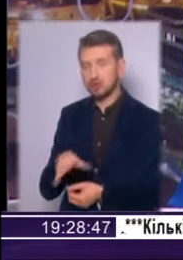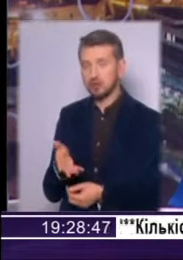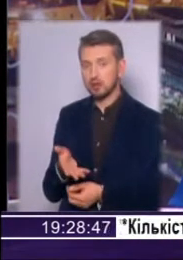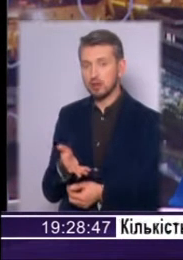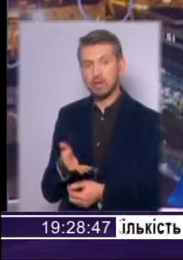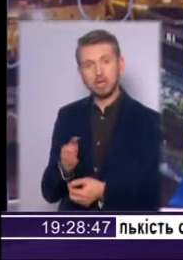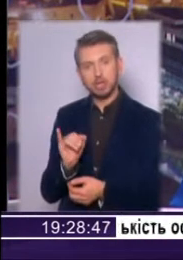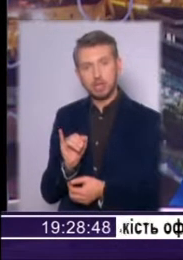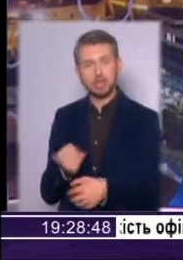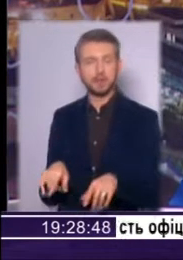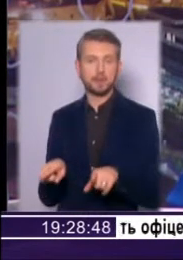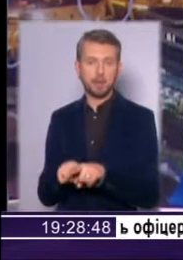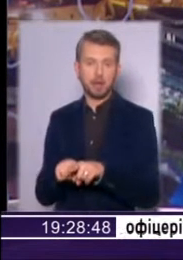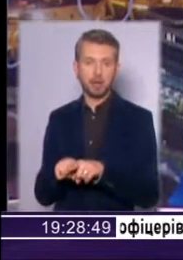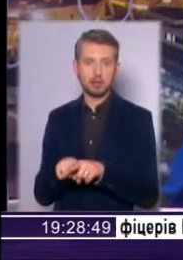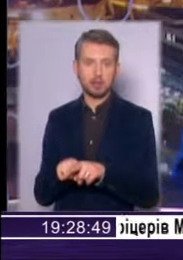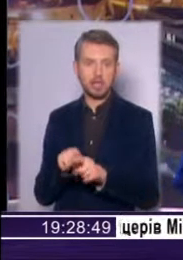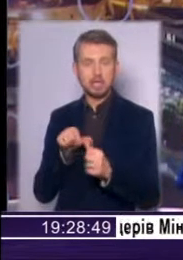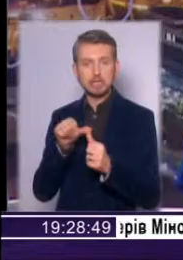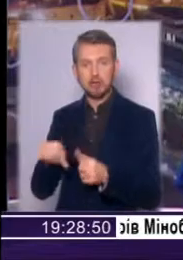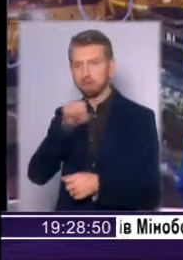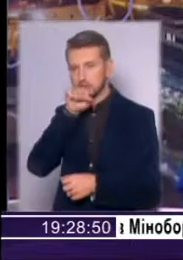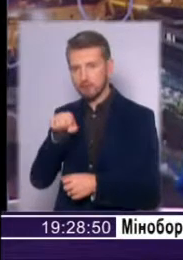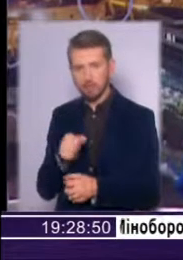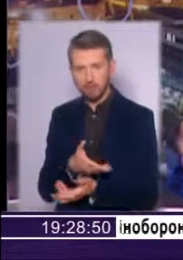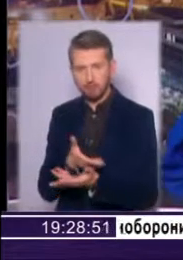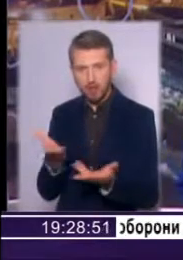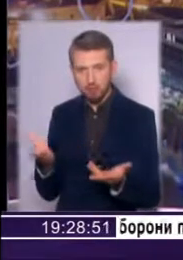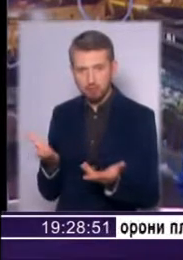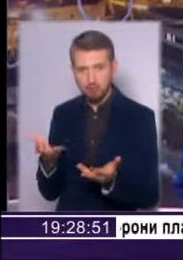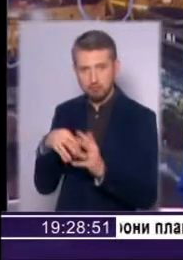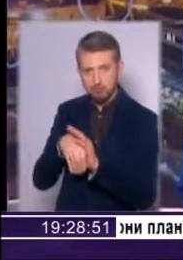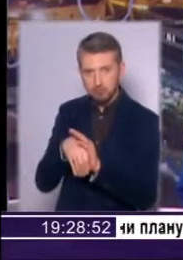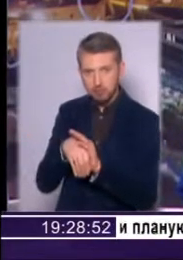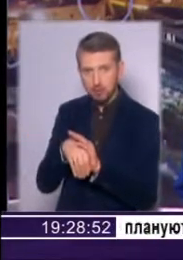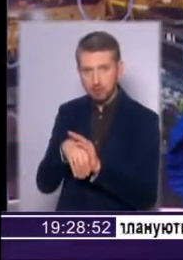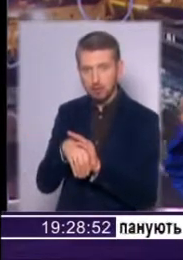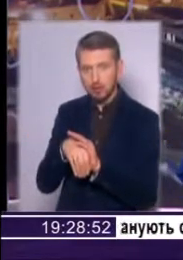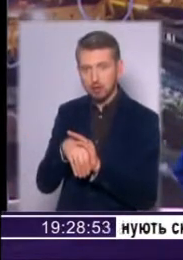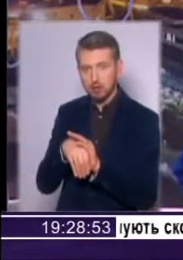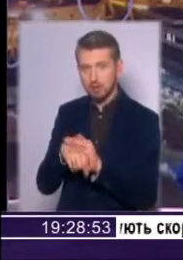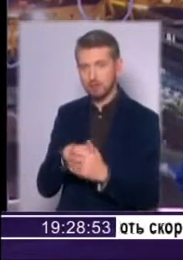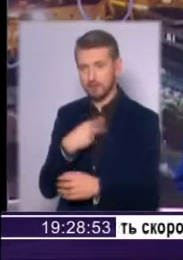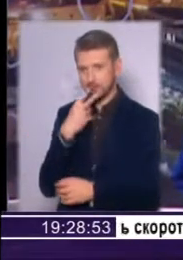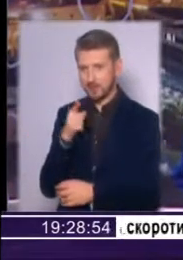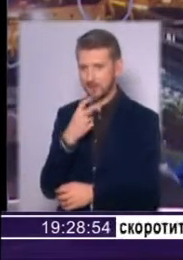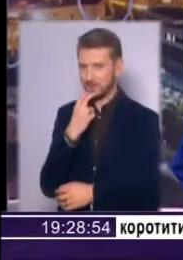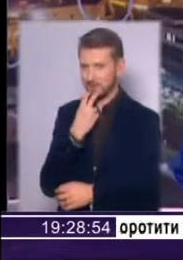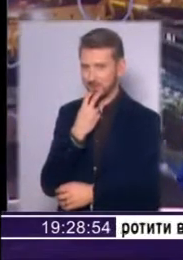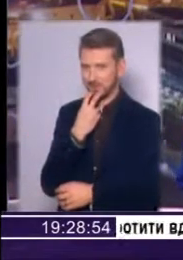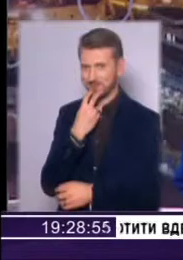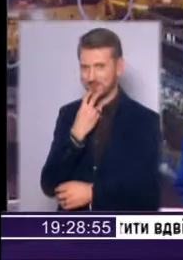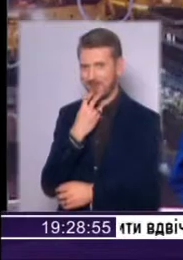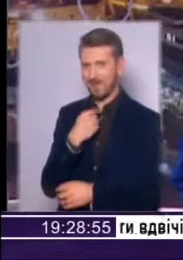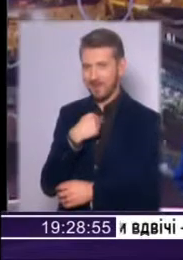таким чином, саме завдяки вам або вашим колегам, я бачу, ви так посміхаєтеся, я повільно говорю для